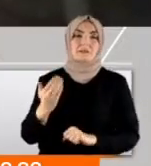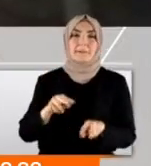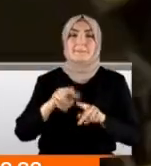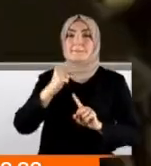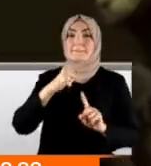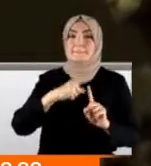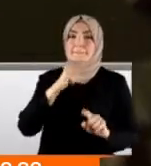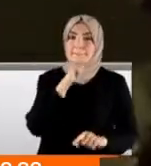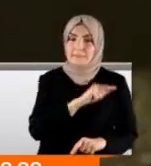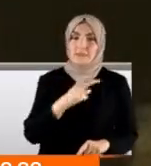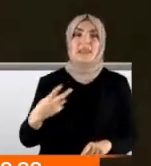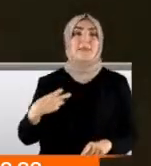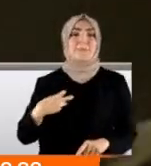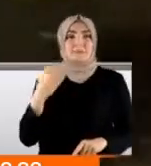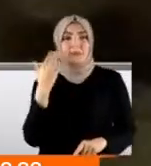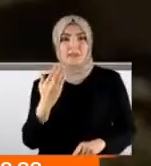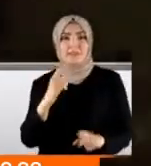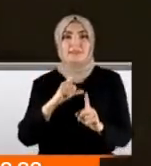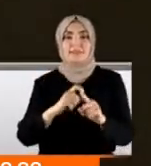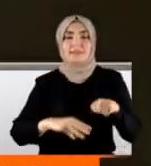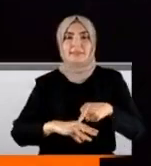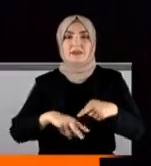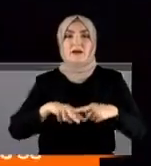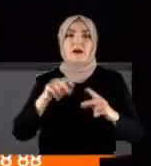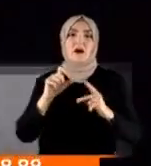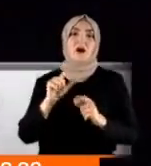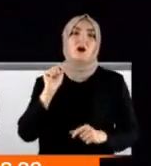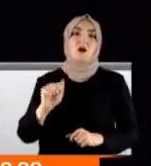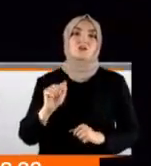Emniyet, DAEŞ'lı teröristleri keşif yaparken paketledi.